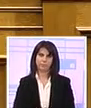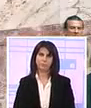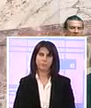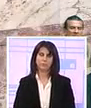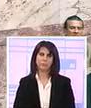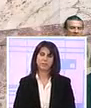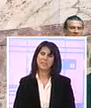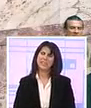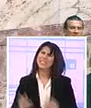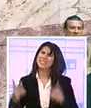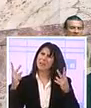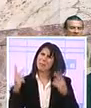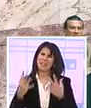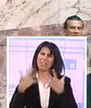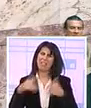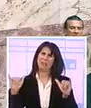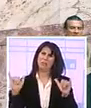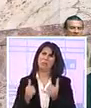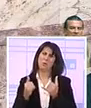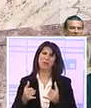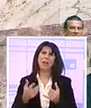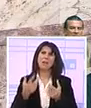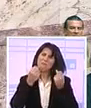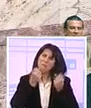σταματήστε να παίζετε θέατρο στις πλάτες του ελληνικού λαού.